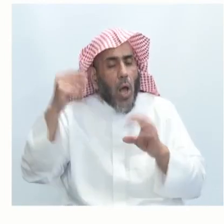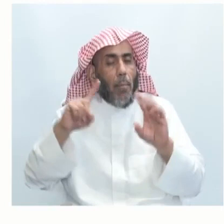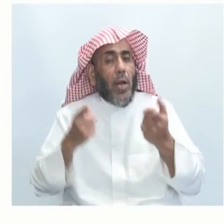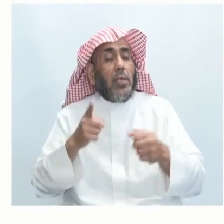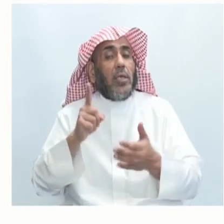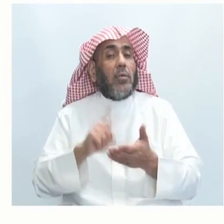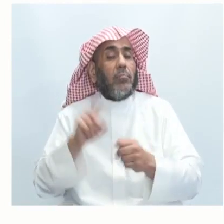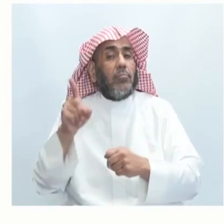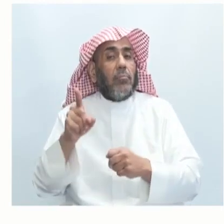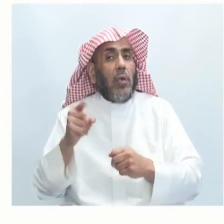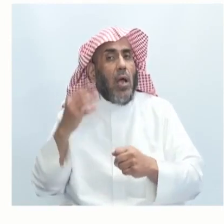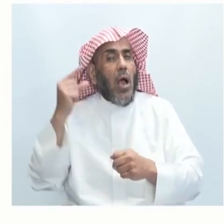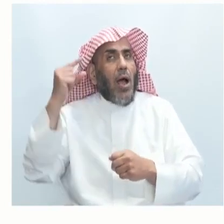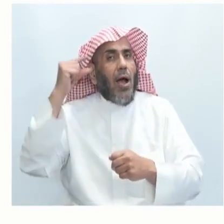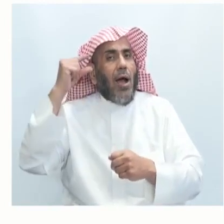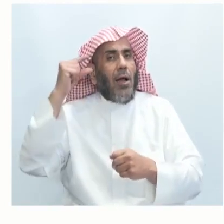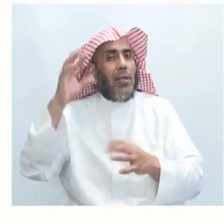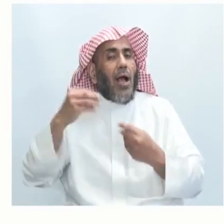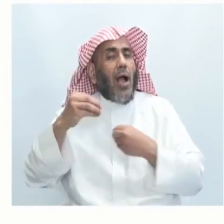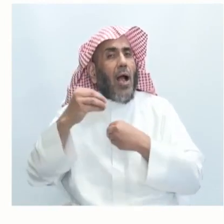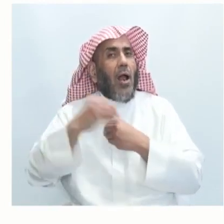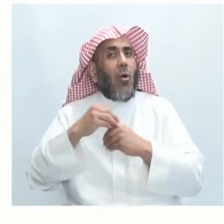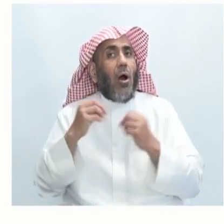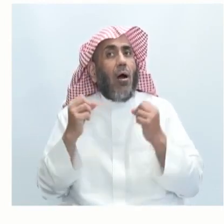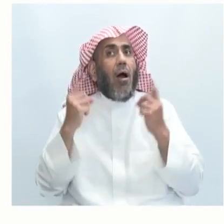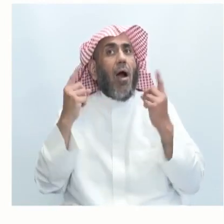ماذا يتذكرها اي انه